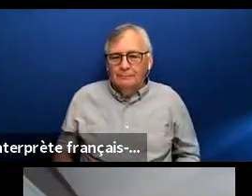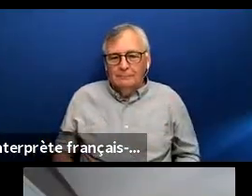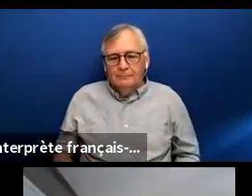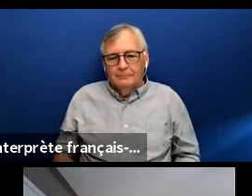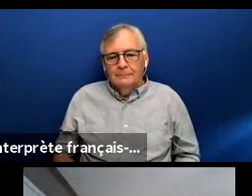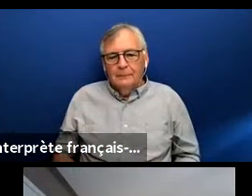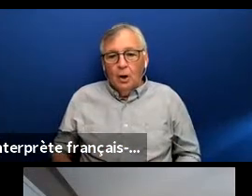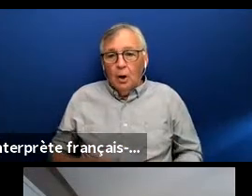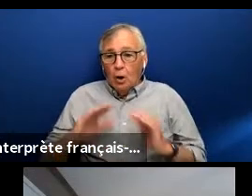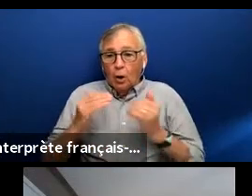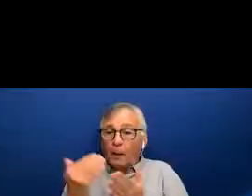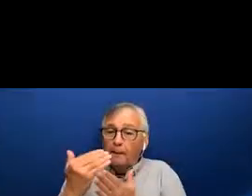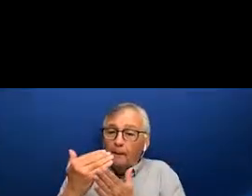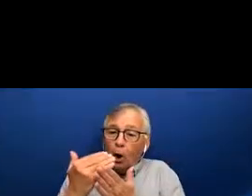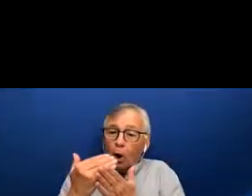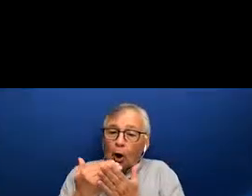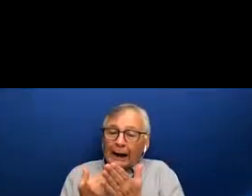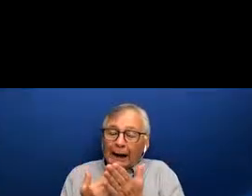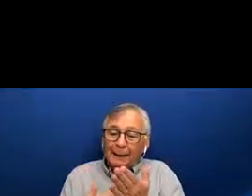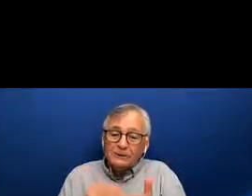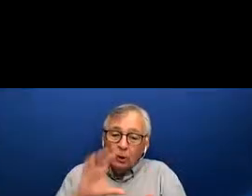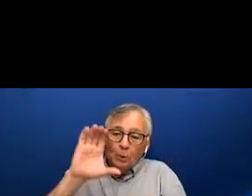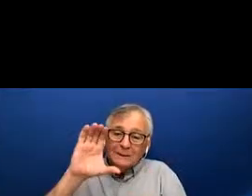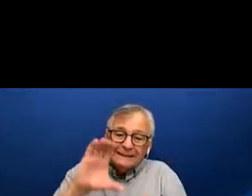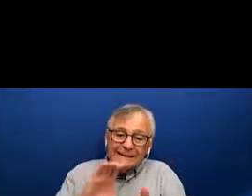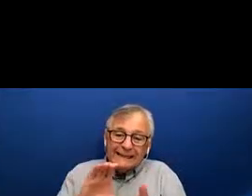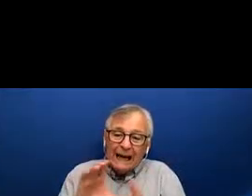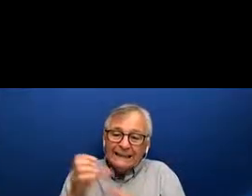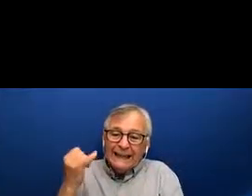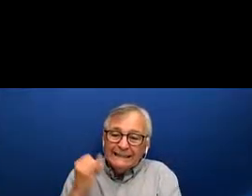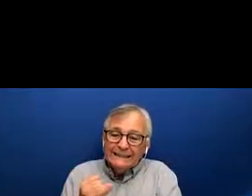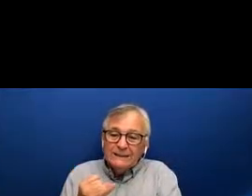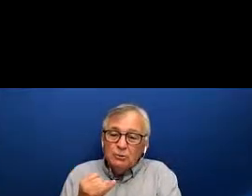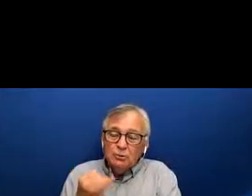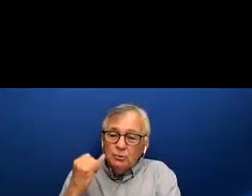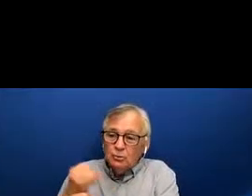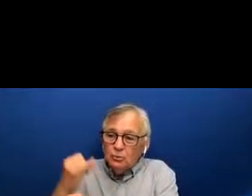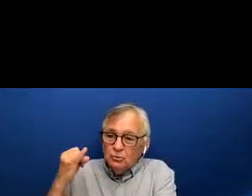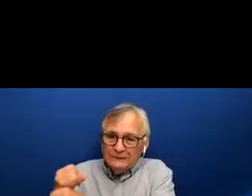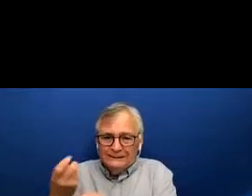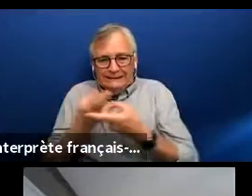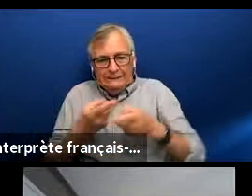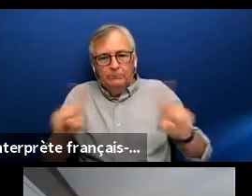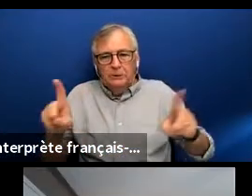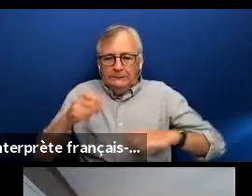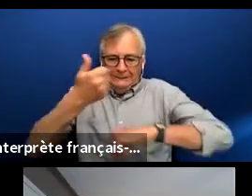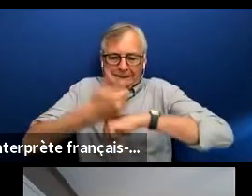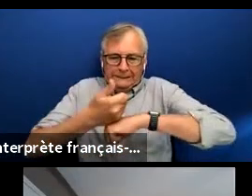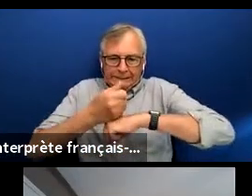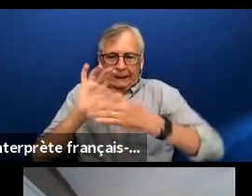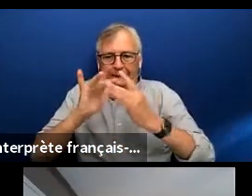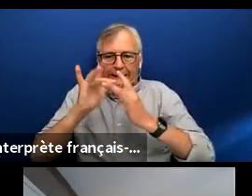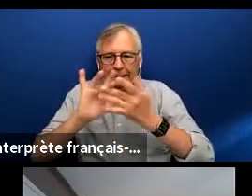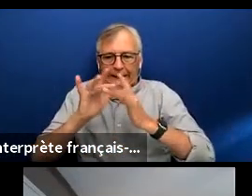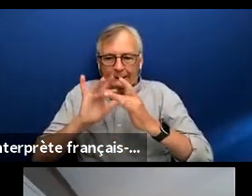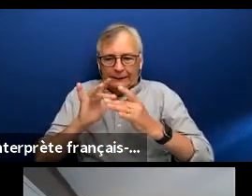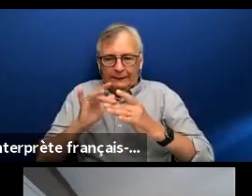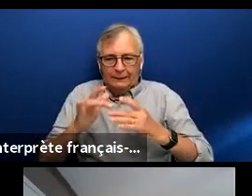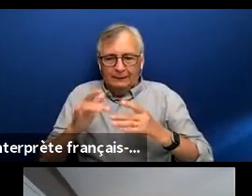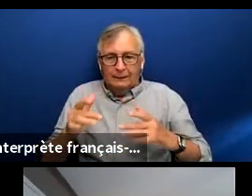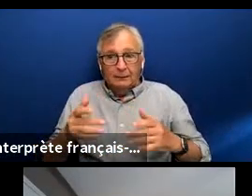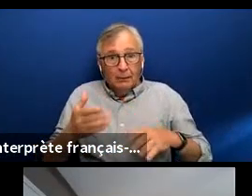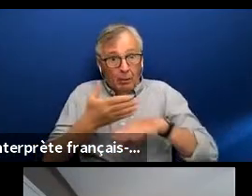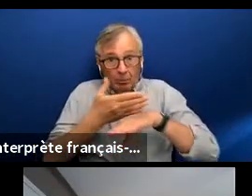que toute la programmation du Centre des instituts est disponible sur le site Internet et il n'est pas